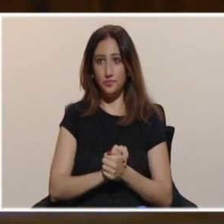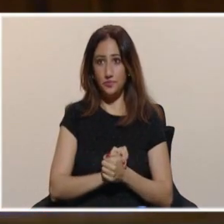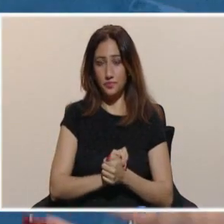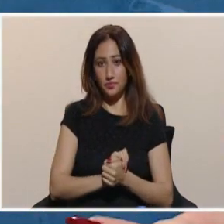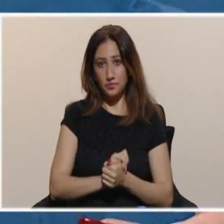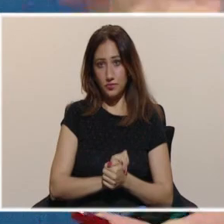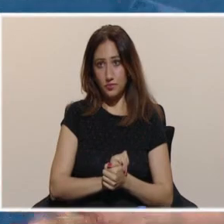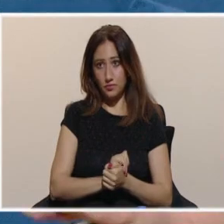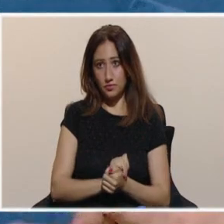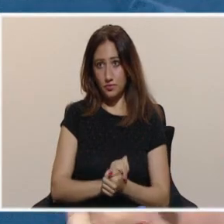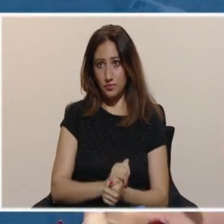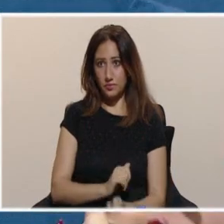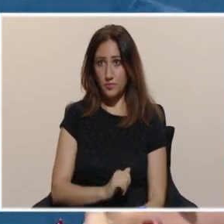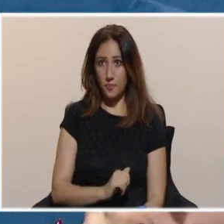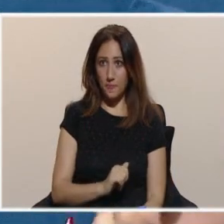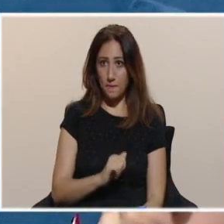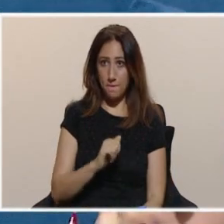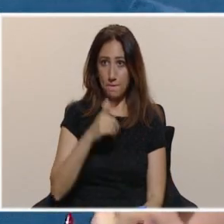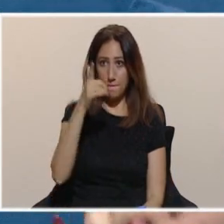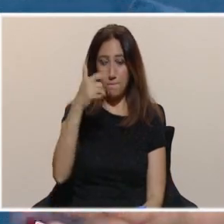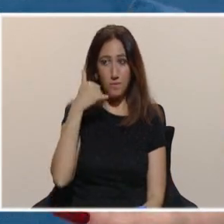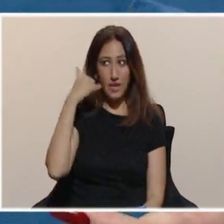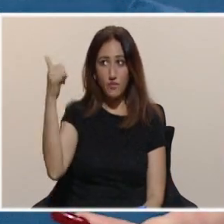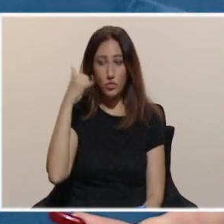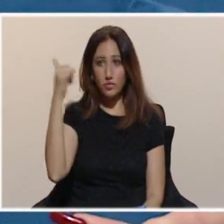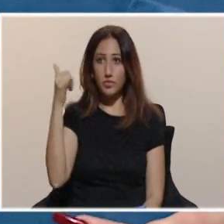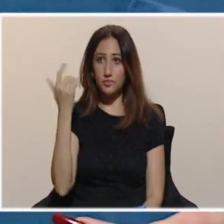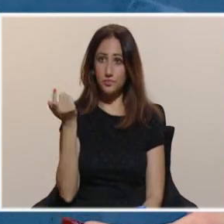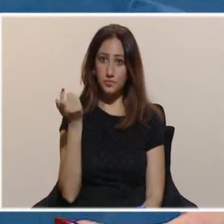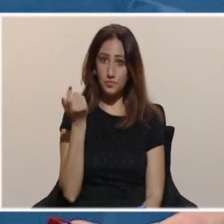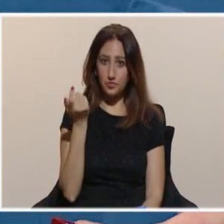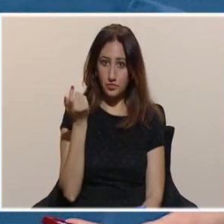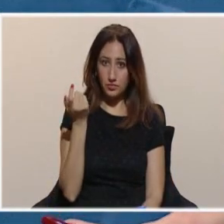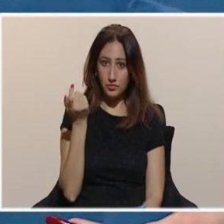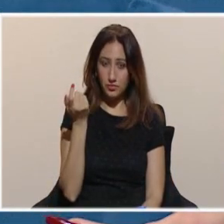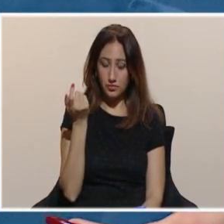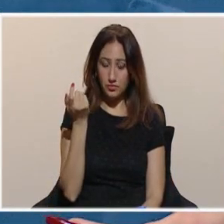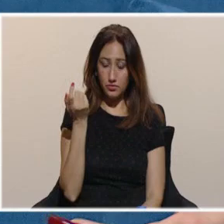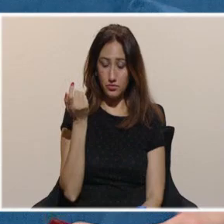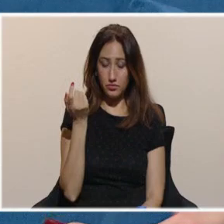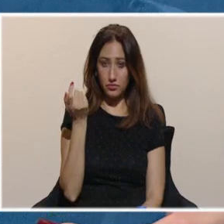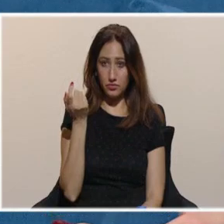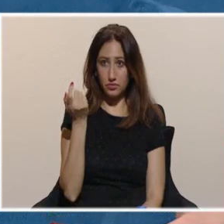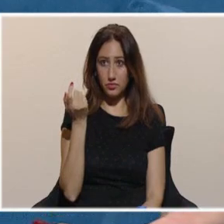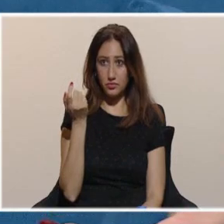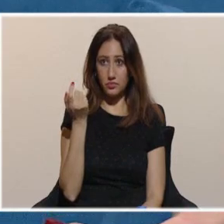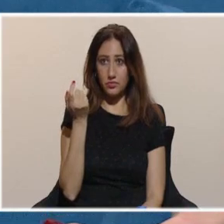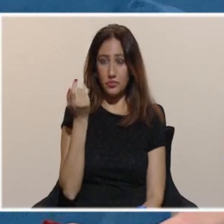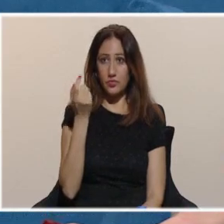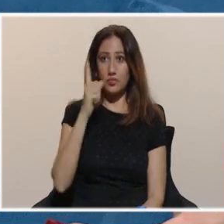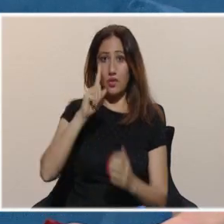مثلا؟ لا، قبل ما اسافر يعني. هو اول مره يظهر في